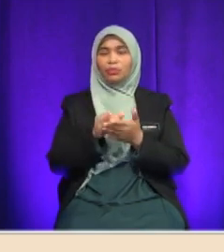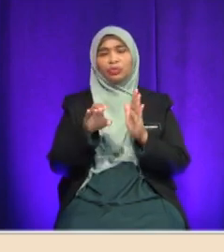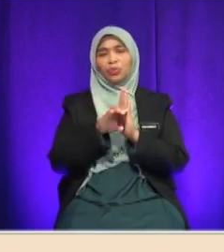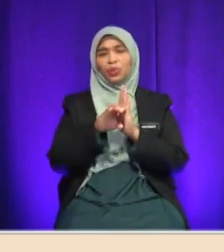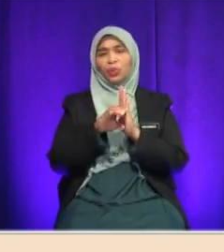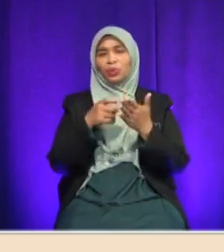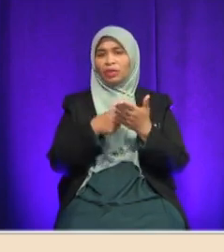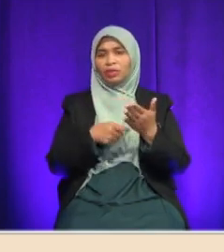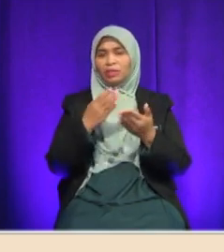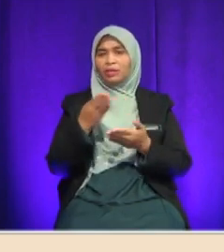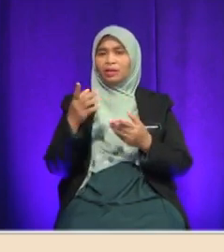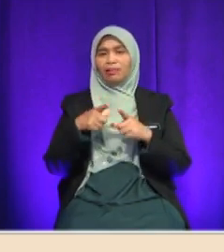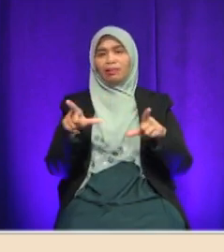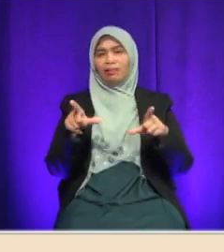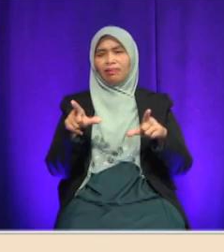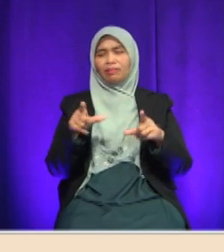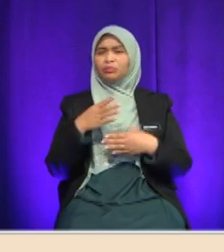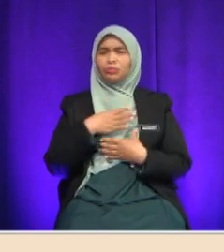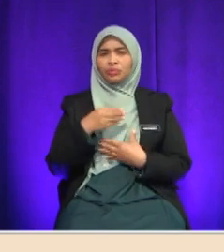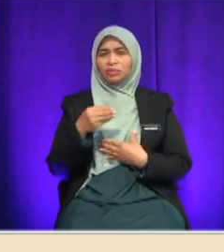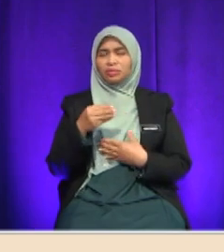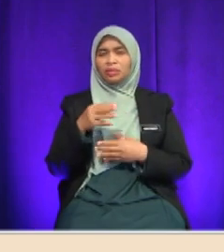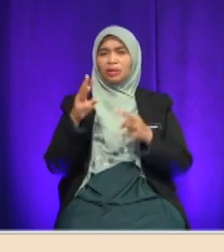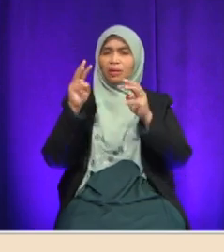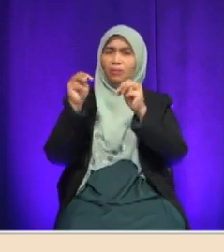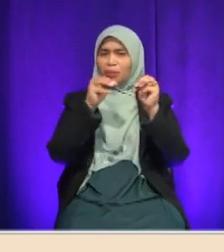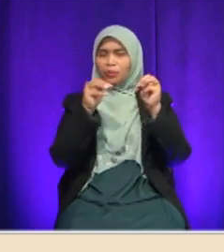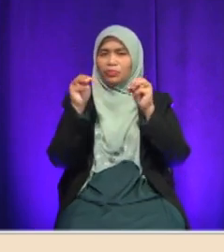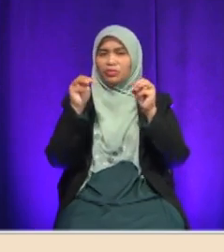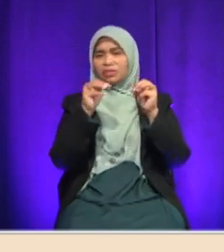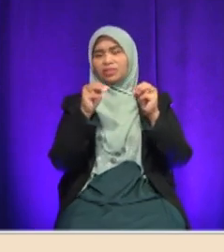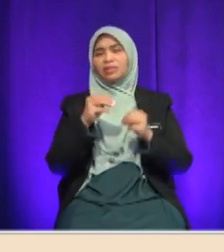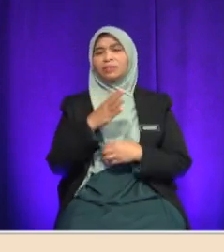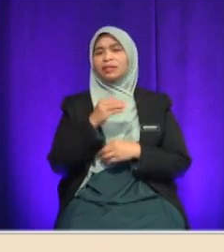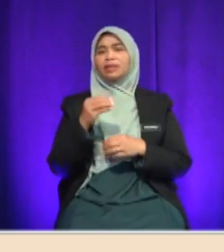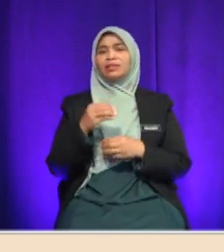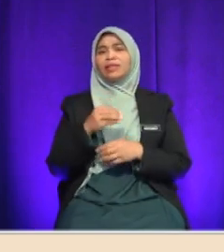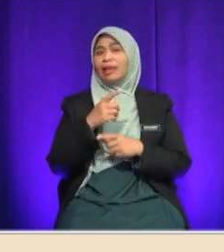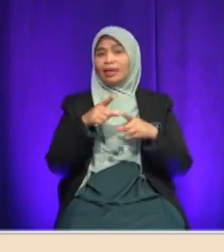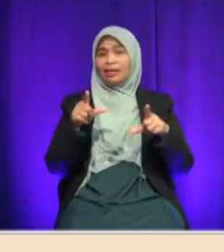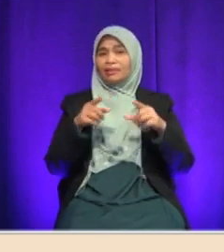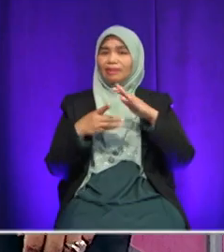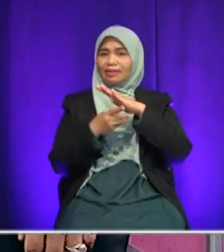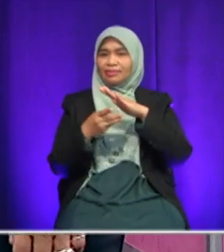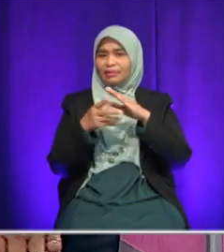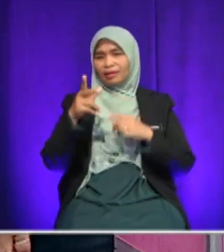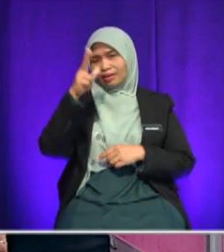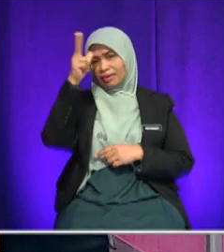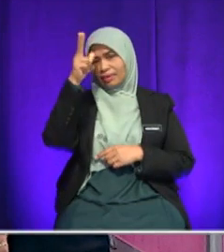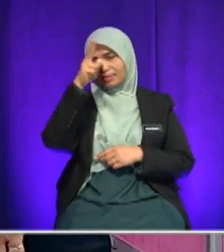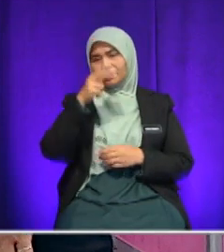rasa, pendapatan, musim, jangkaan harga masa depan dan juga dasar kerajaan.